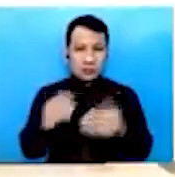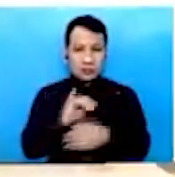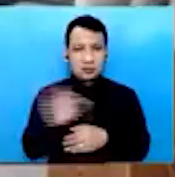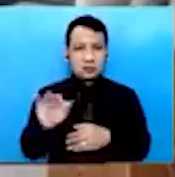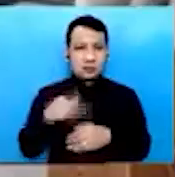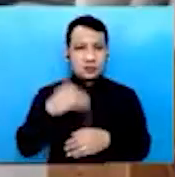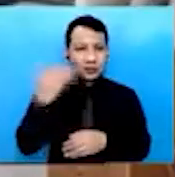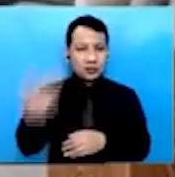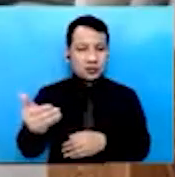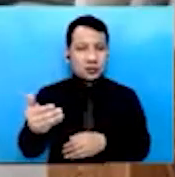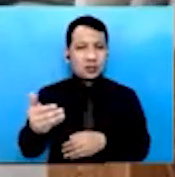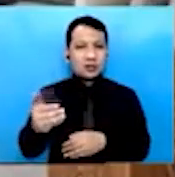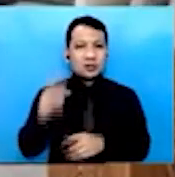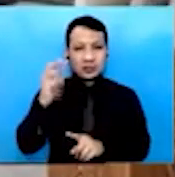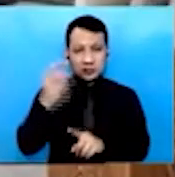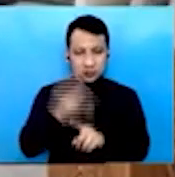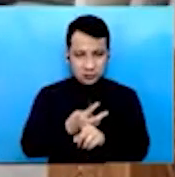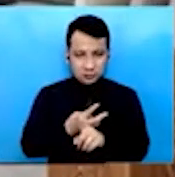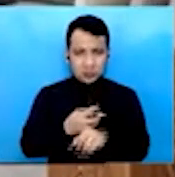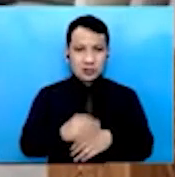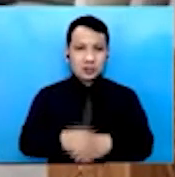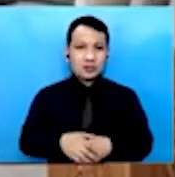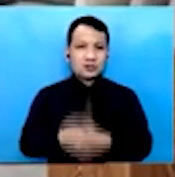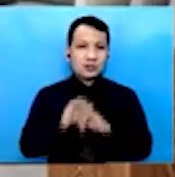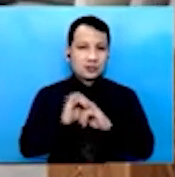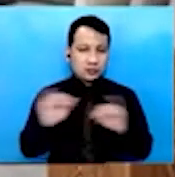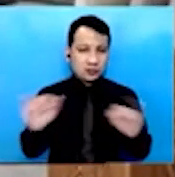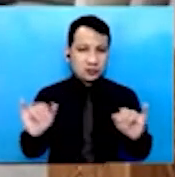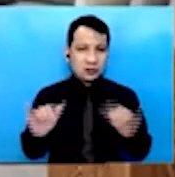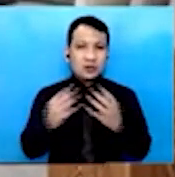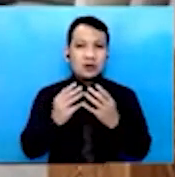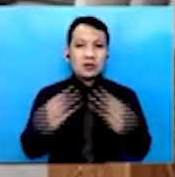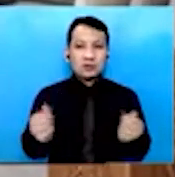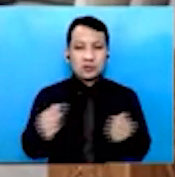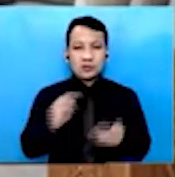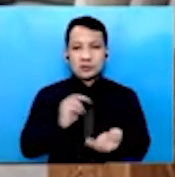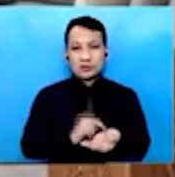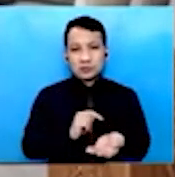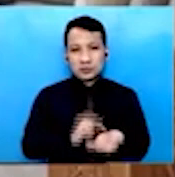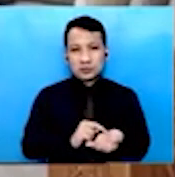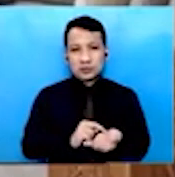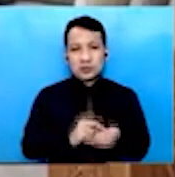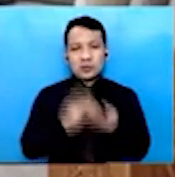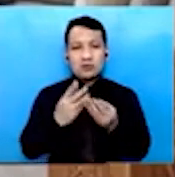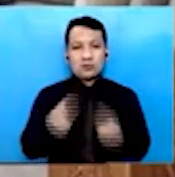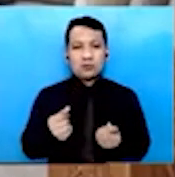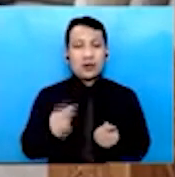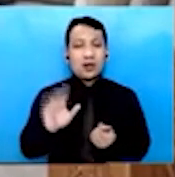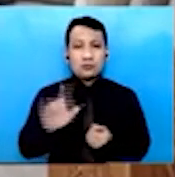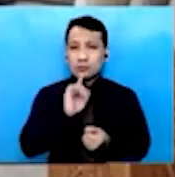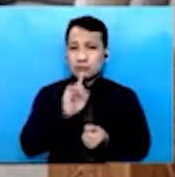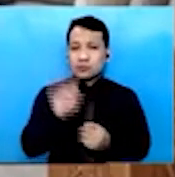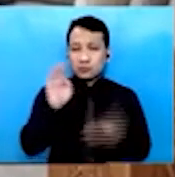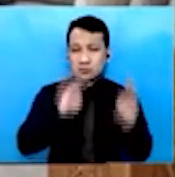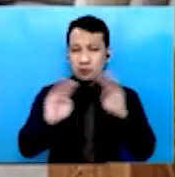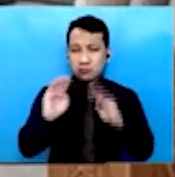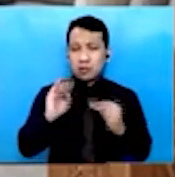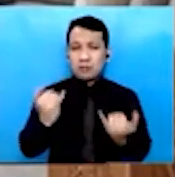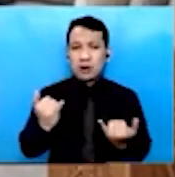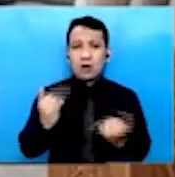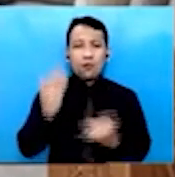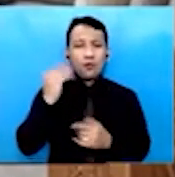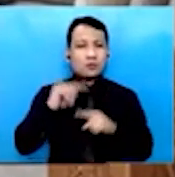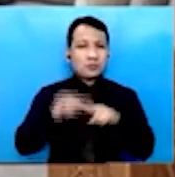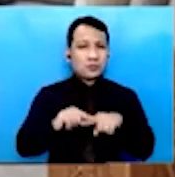next 6 months na ganon, maubusan talaga tayo ng nurses. And that's the problem, no? Because we are very